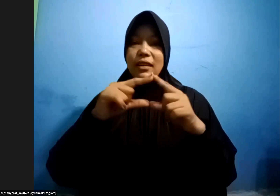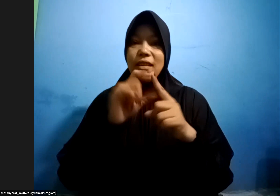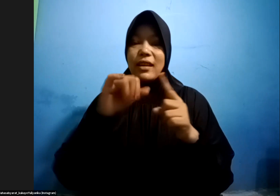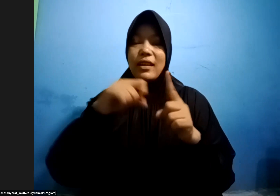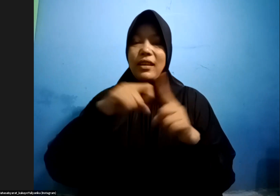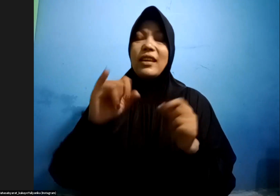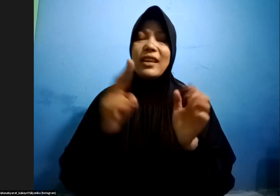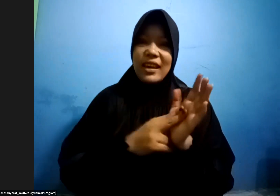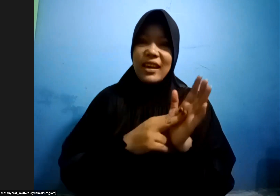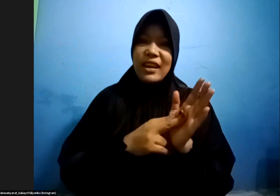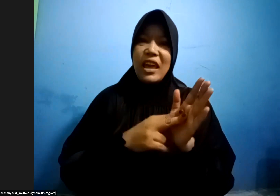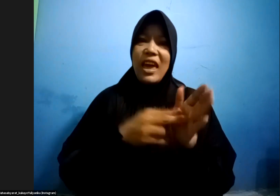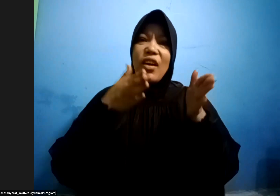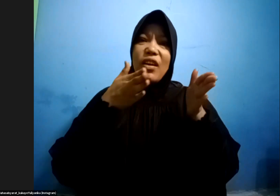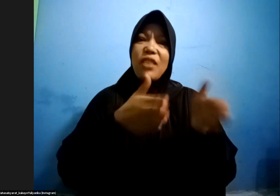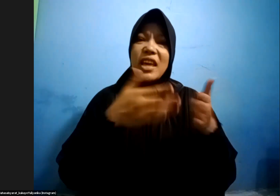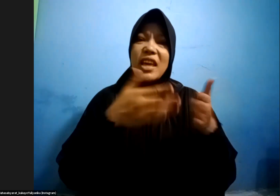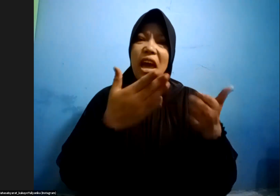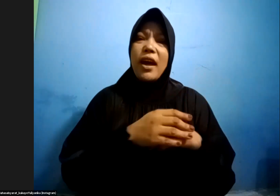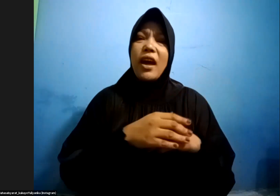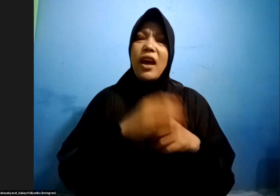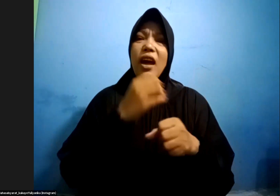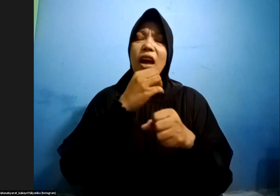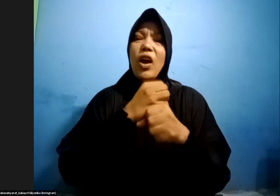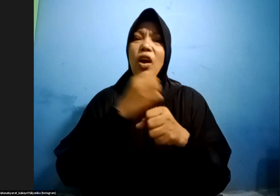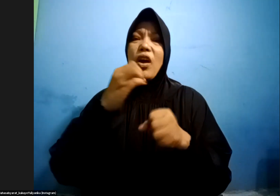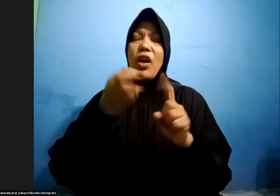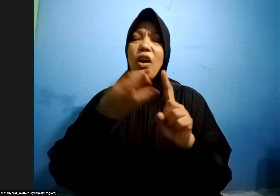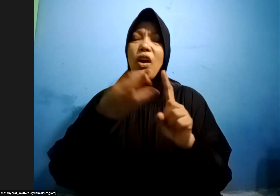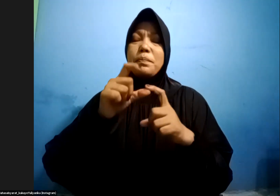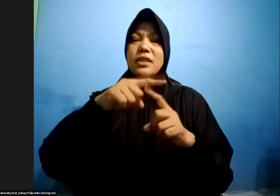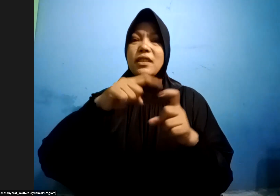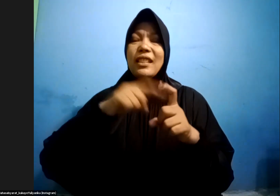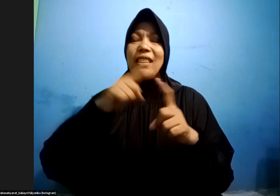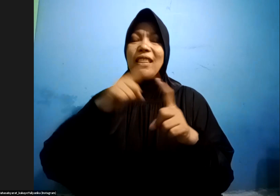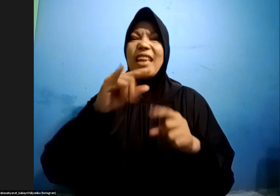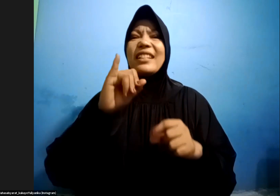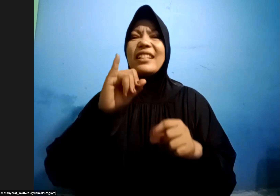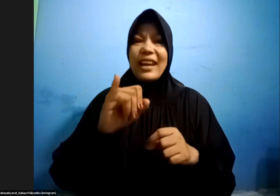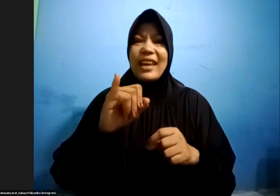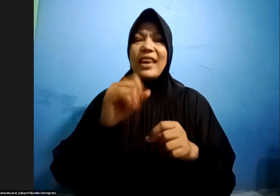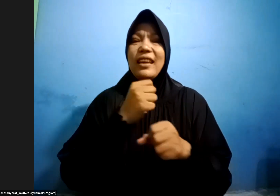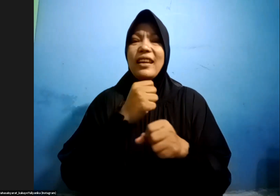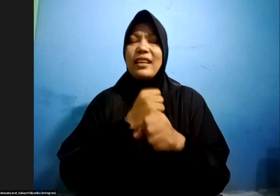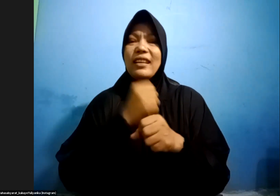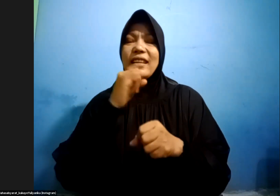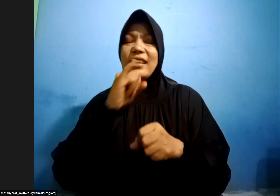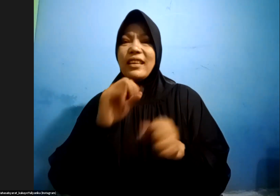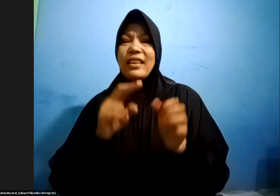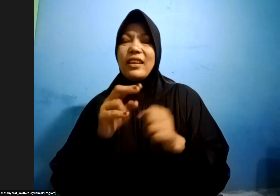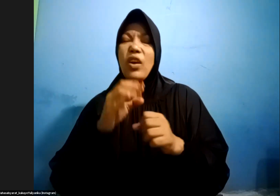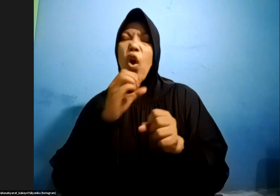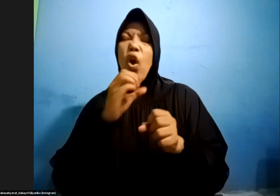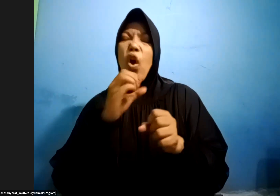Mungkin ini tidak umum, mungkin banyak yang tidak mengetahui apa sih obstetri ginekologi sosial atau Obgynsos